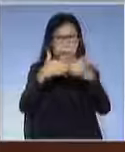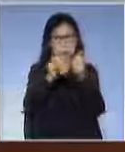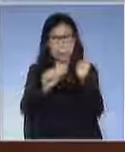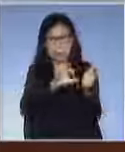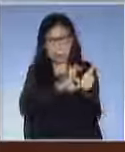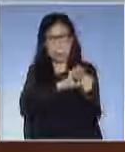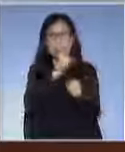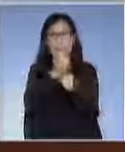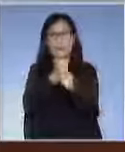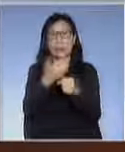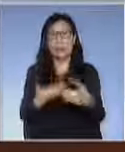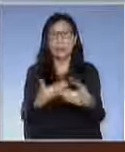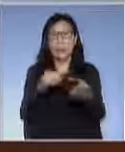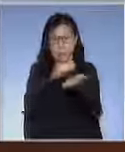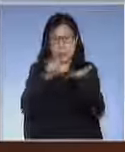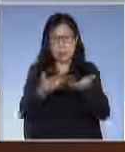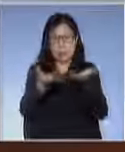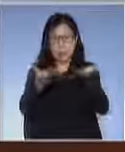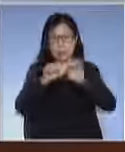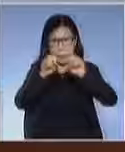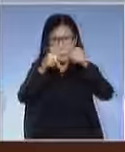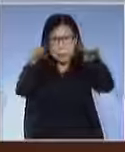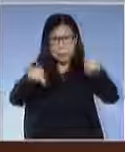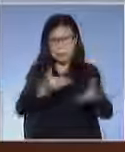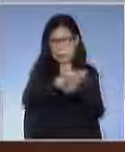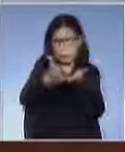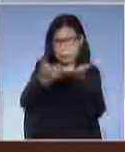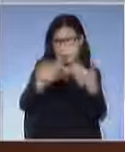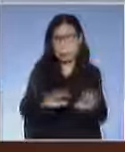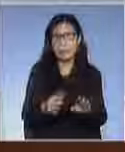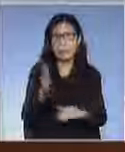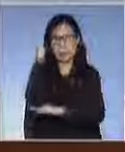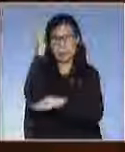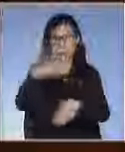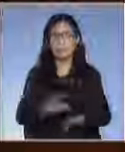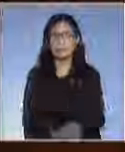工作已在書面報告中詳細交代，本人謹此陳辭。